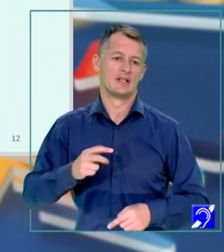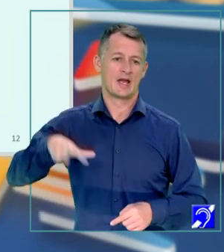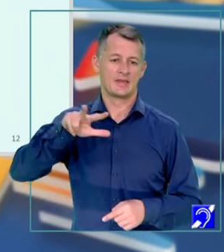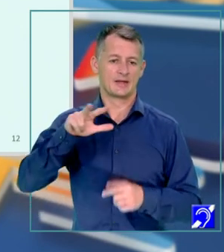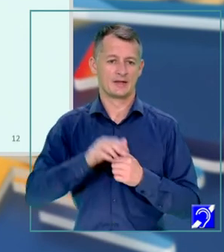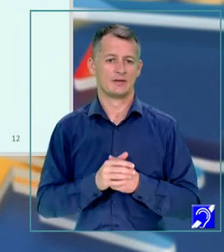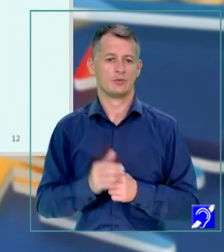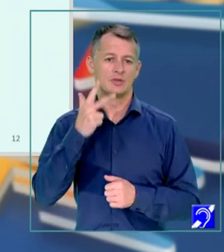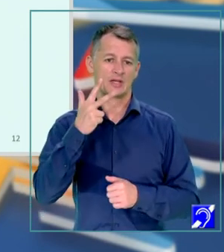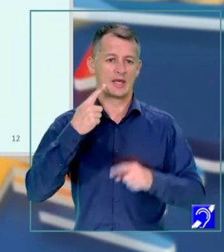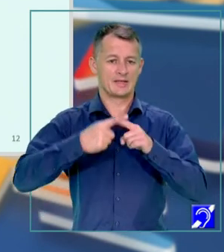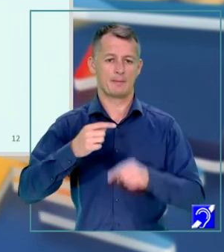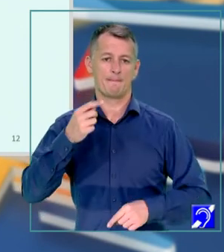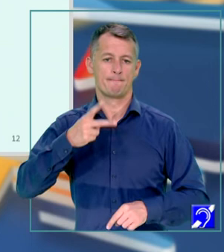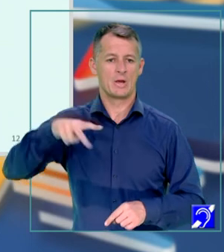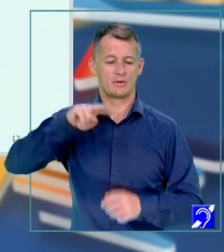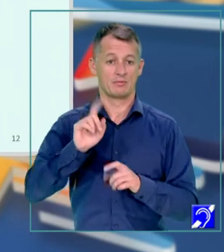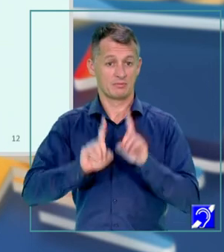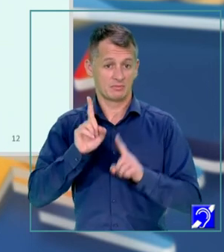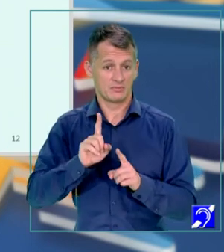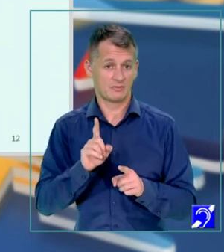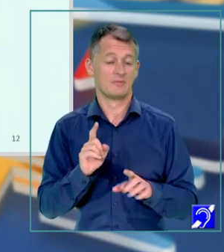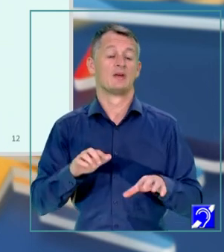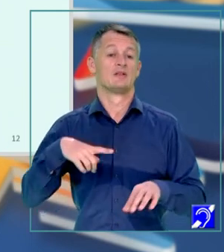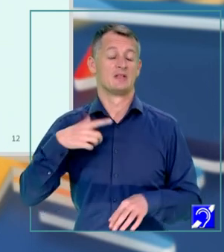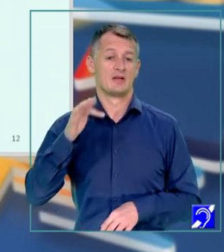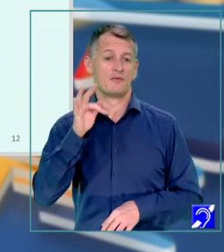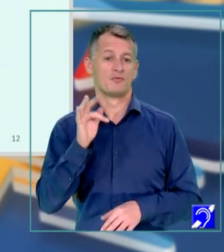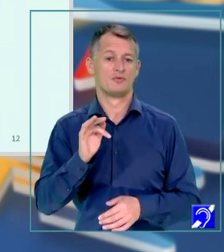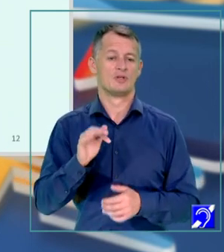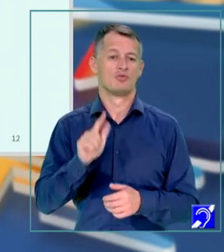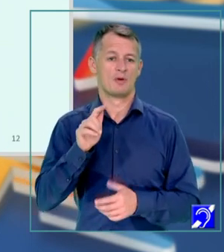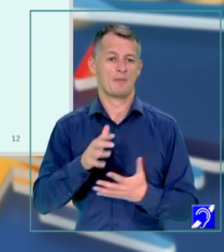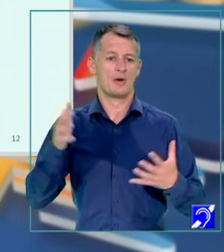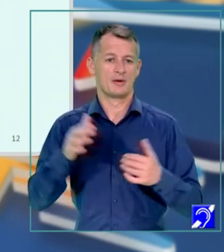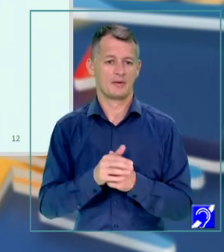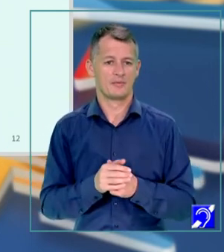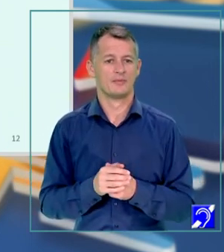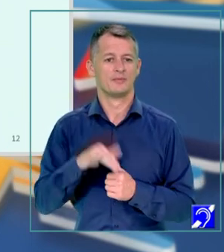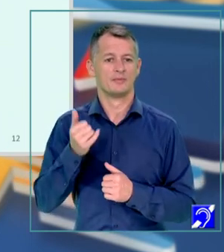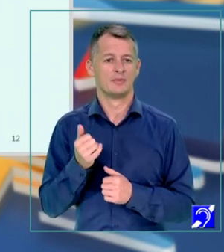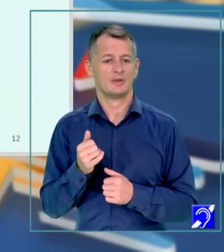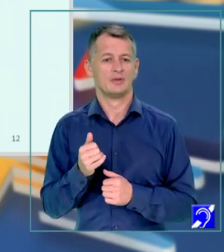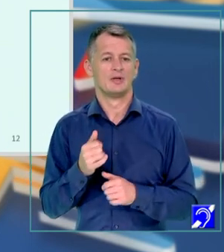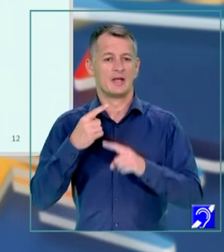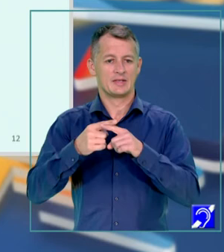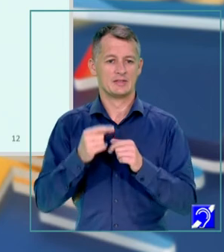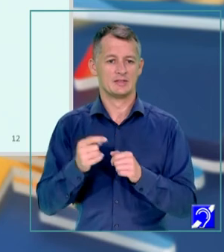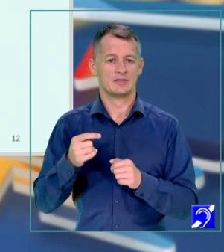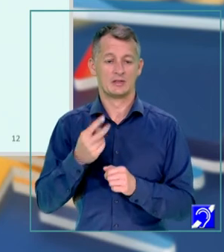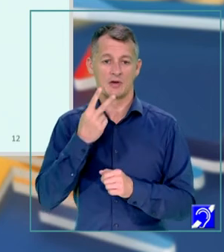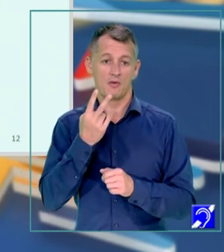egal cu 3 supra tot dar de asemenea că Considerăm funcția de mare de x egal cu x la a treia plus 12 observăm că prin